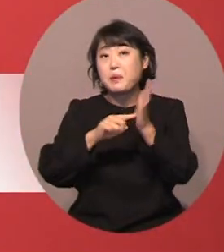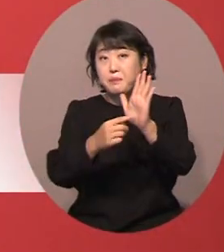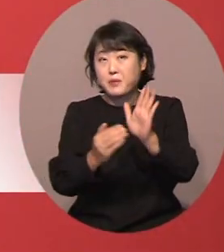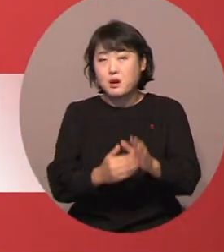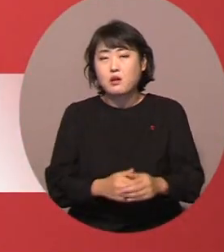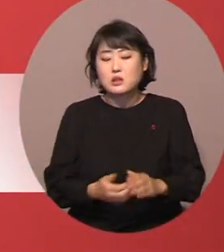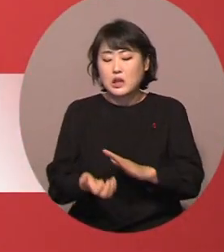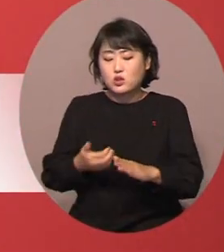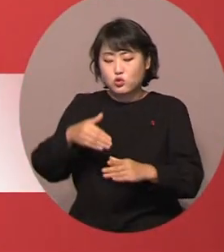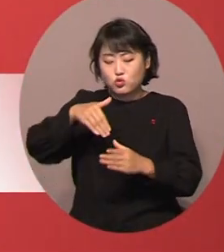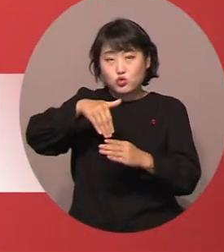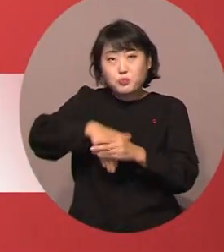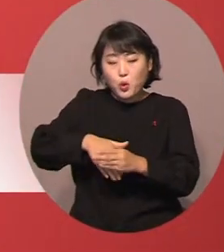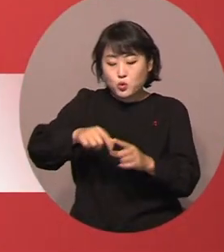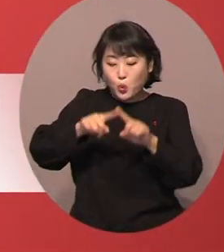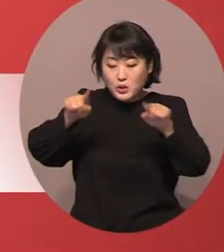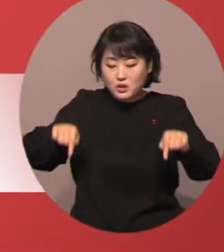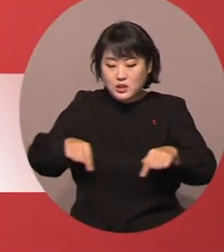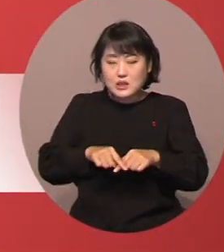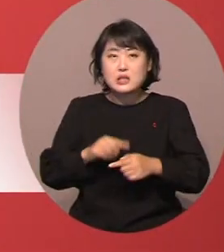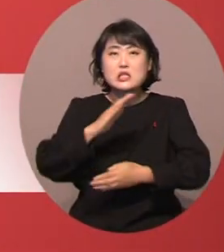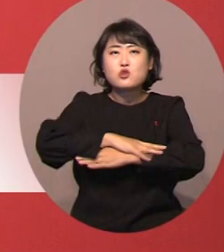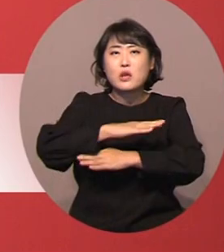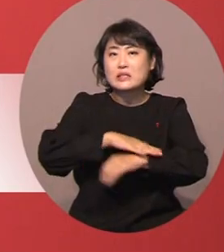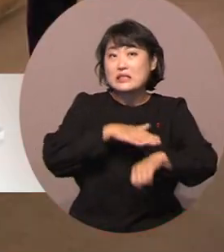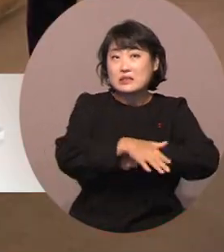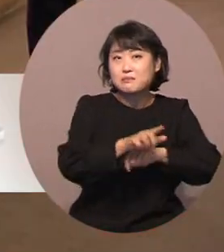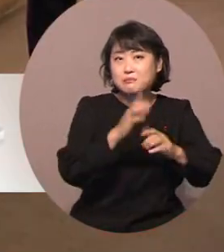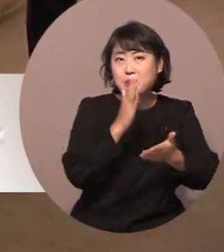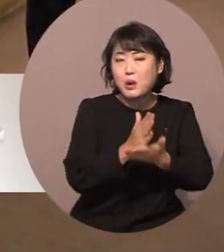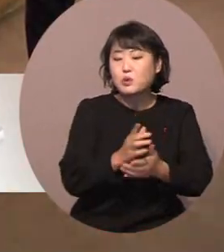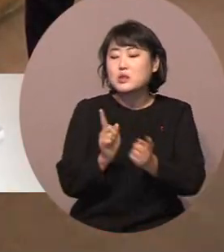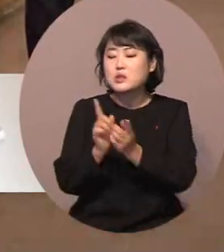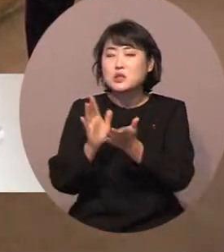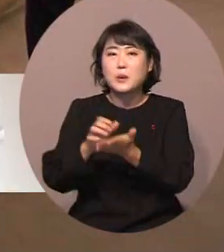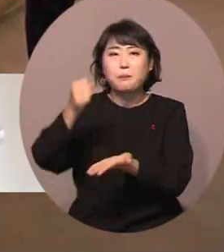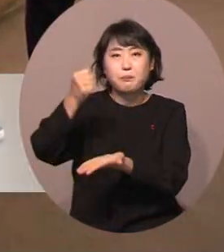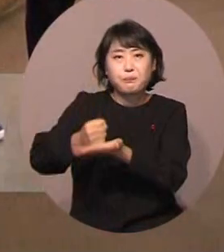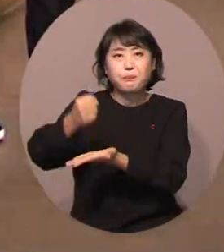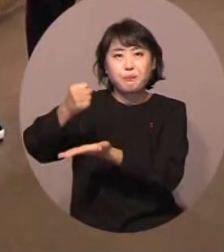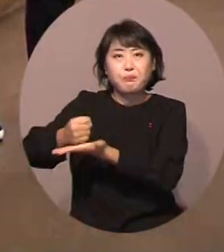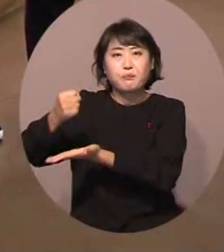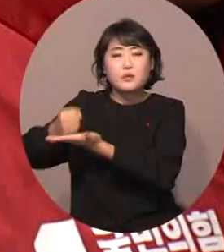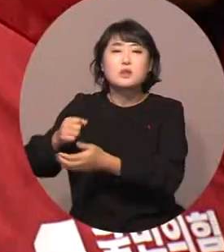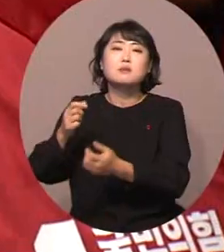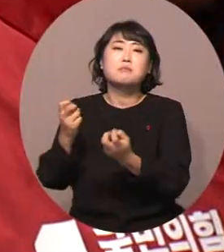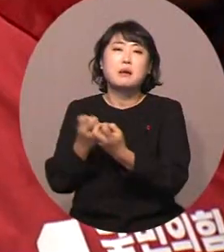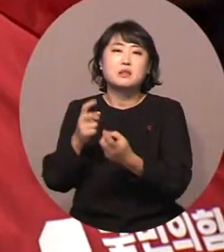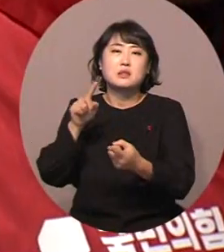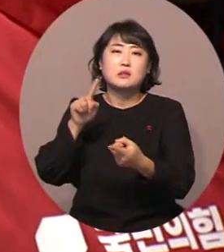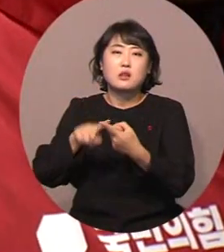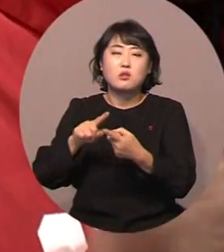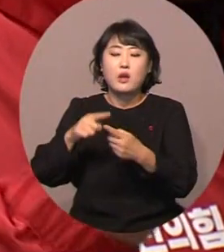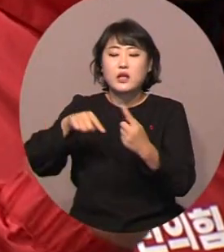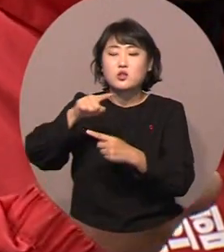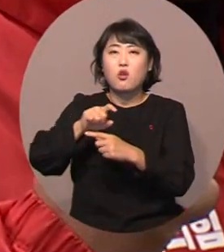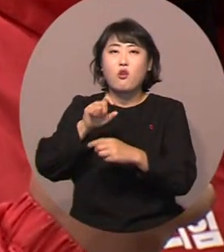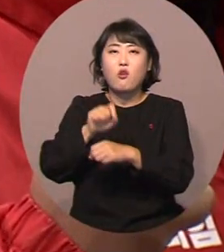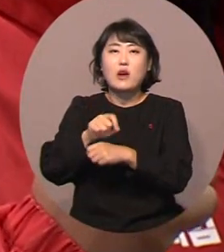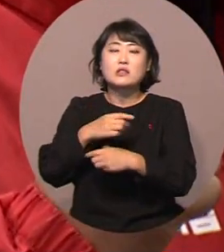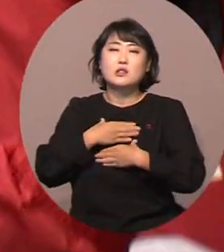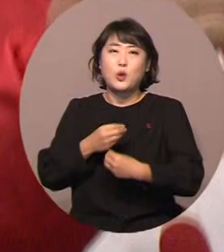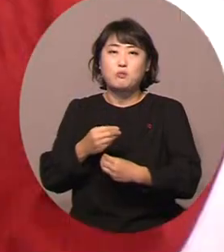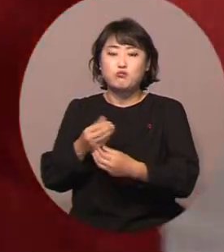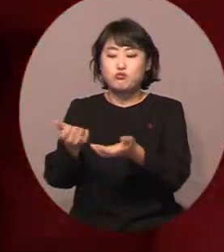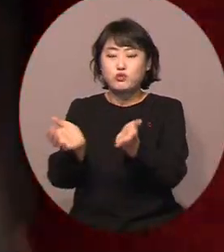기로한별 용지의 기존 인쇄 방식이 아닌 직접 날이 나는 방안에 대해 행정안전부의 직접 검토를